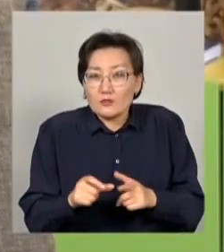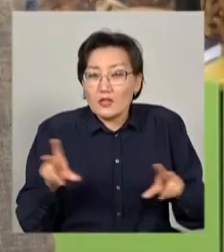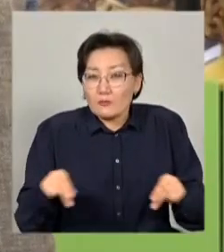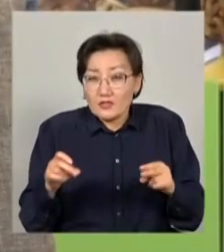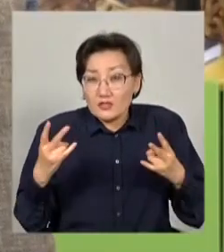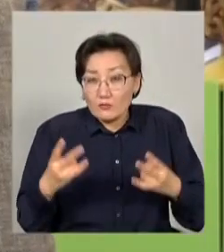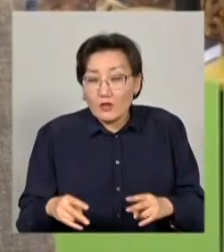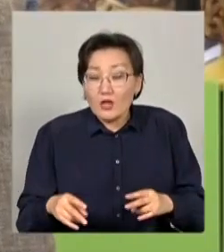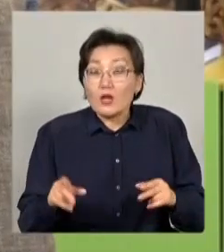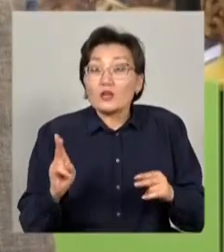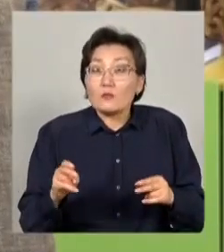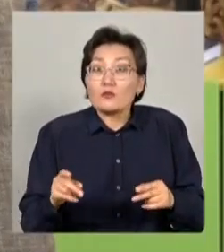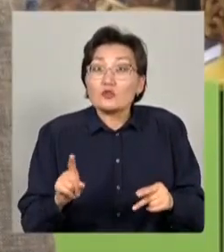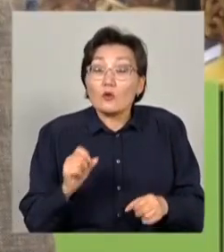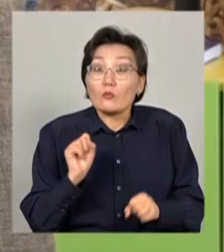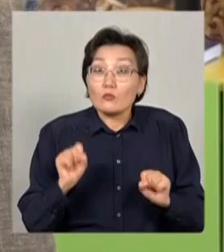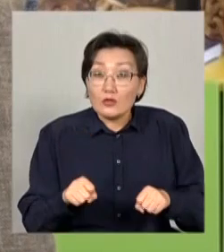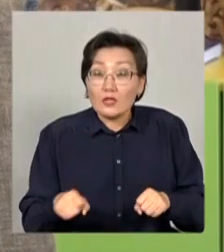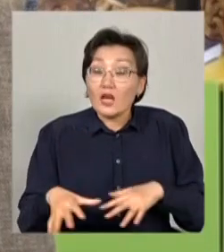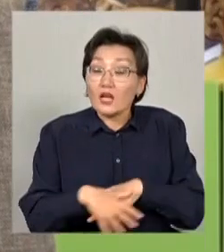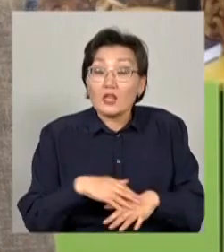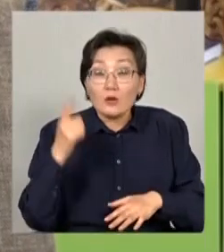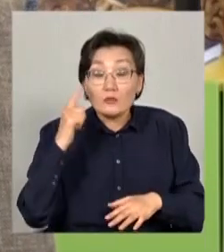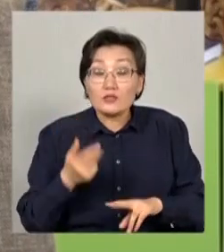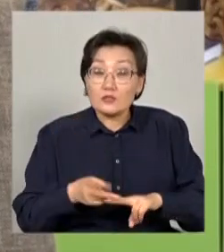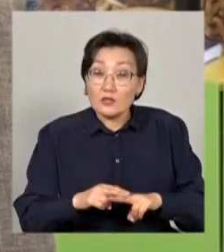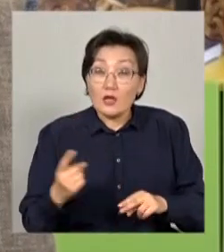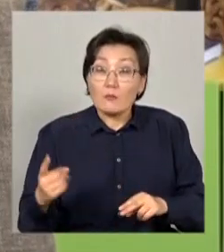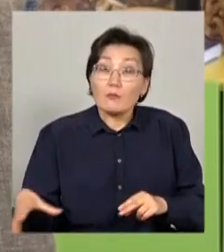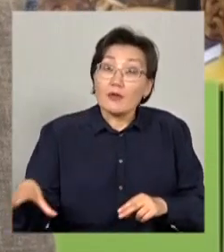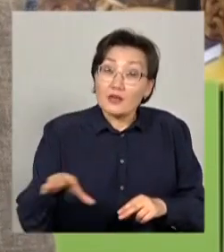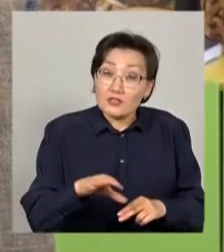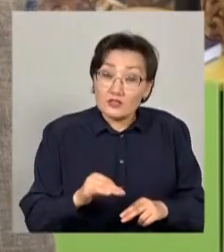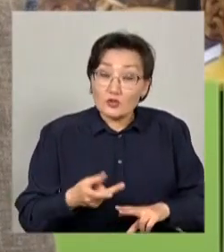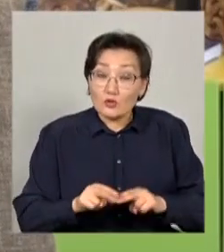қазір. Барлығы айтып отыр. Сондықтан халықты осы бір кісідей